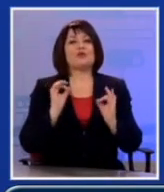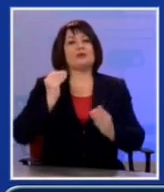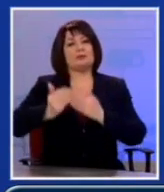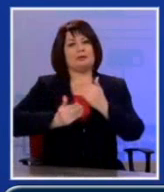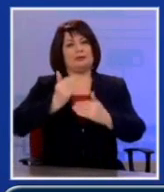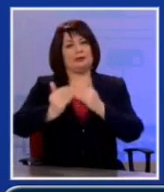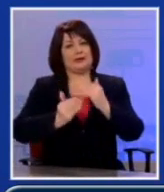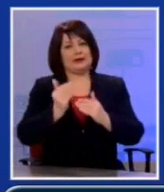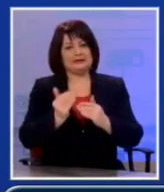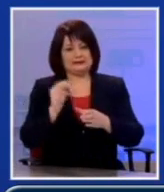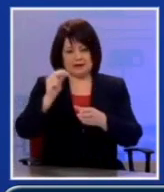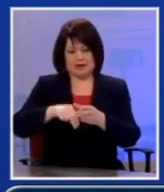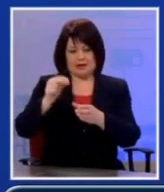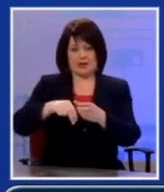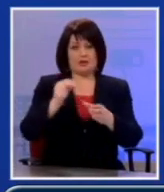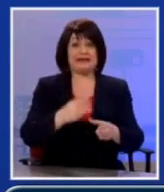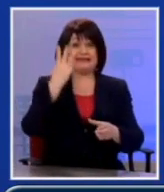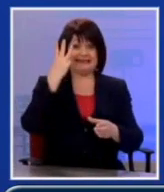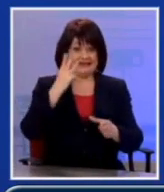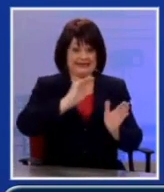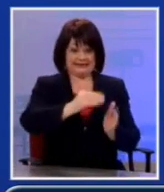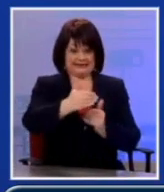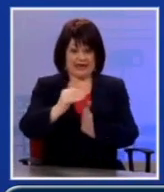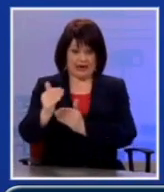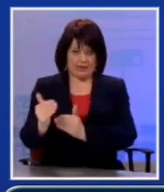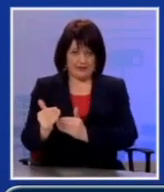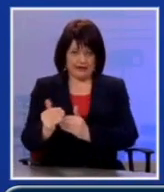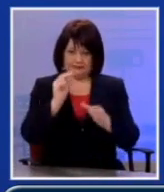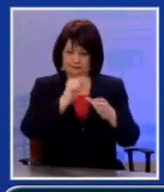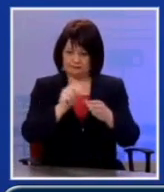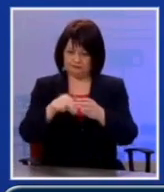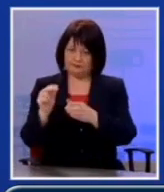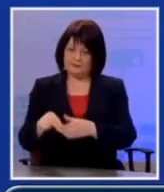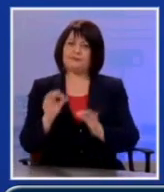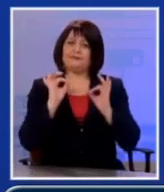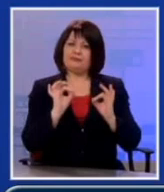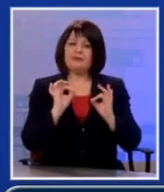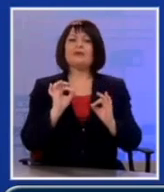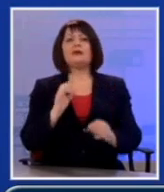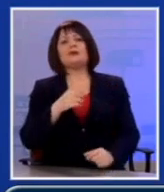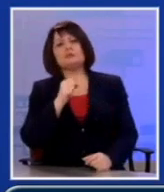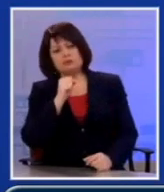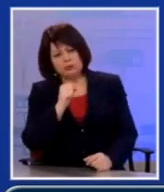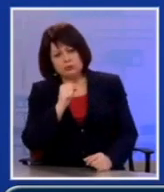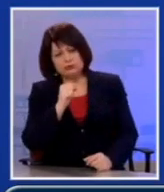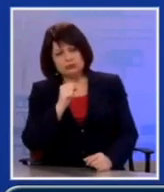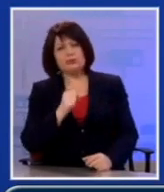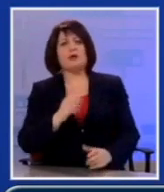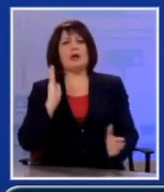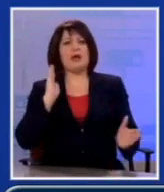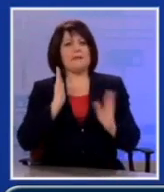διαδικασία εκλογής με τρεις κάλπες και με κανονική εκφώνηση και